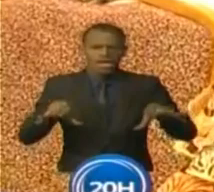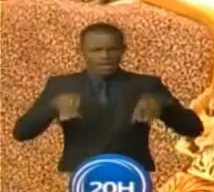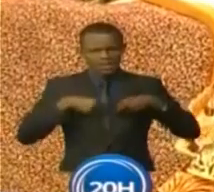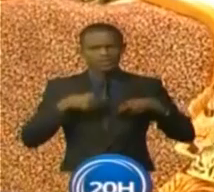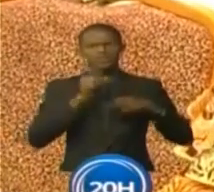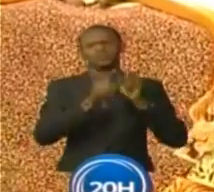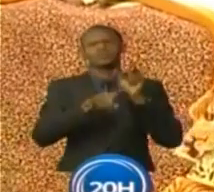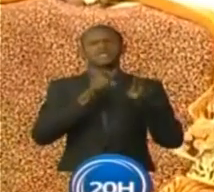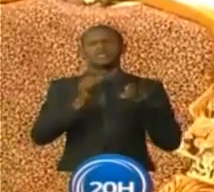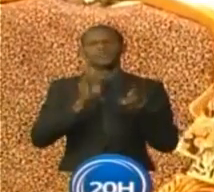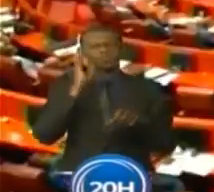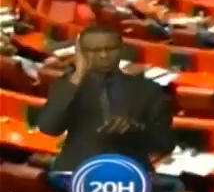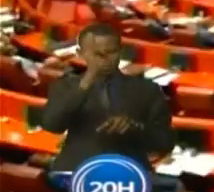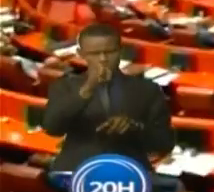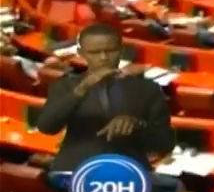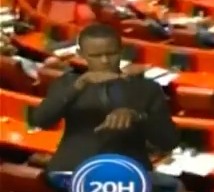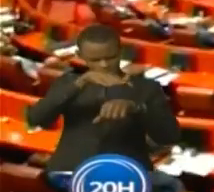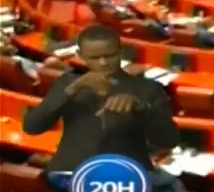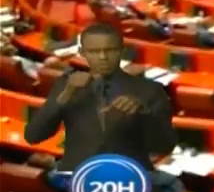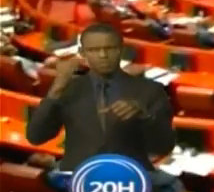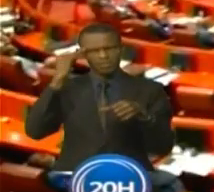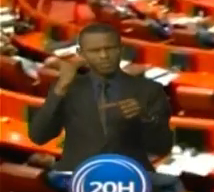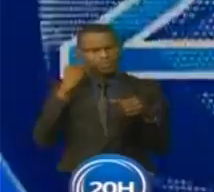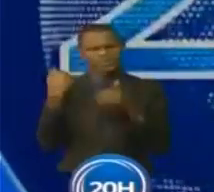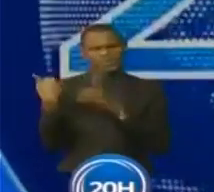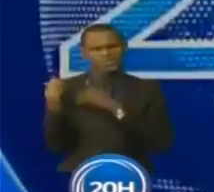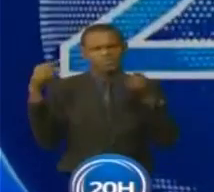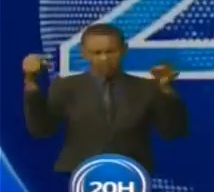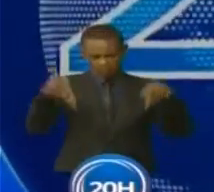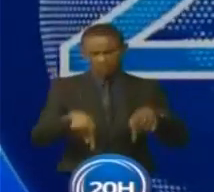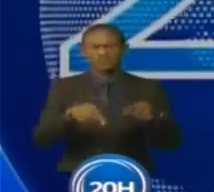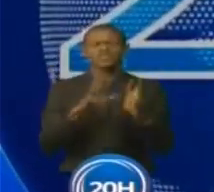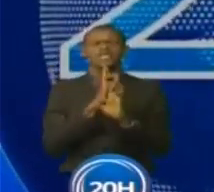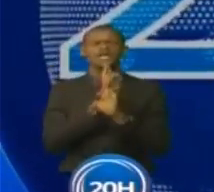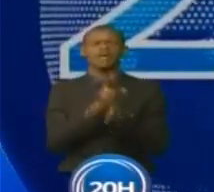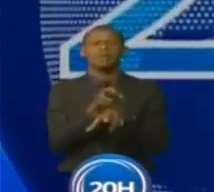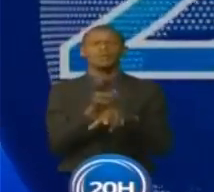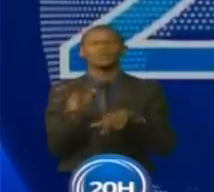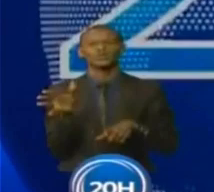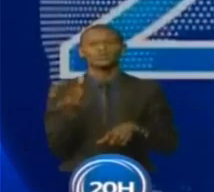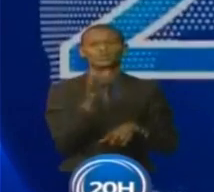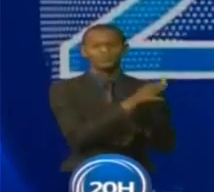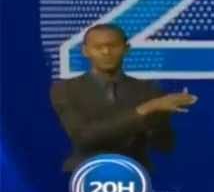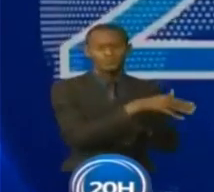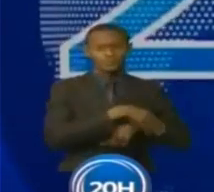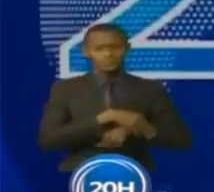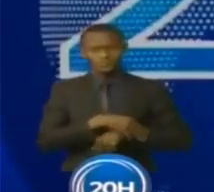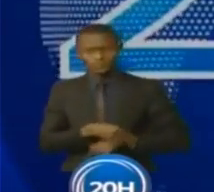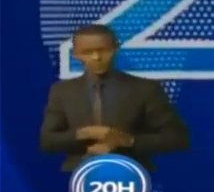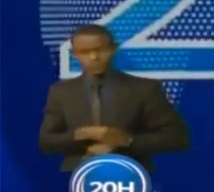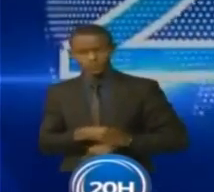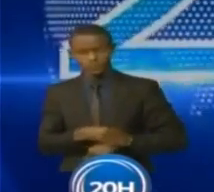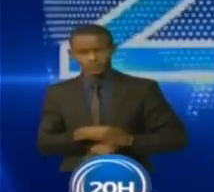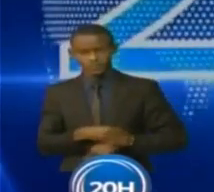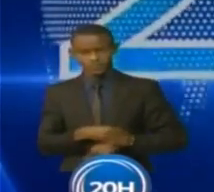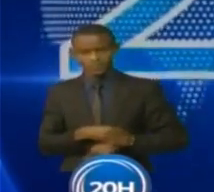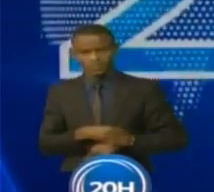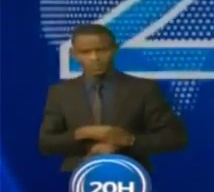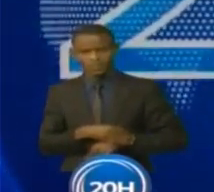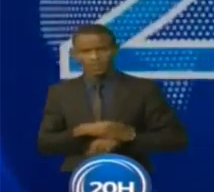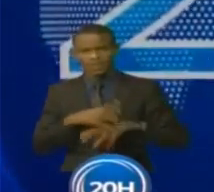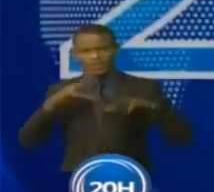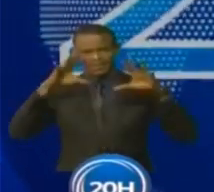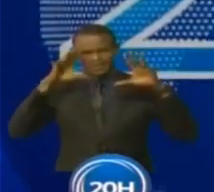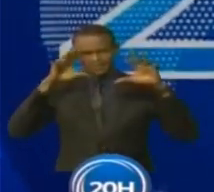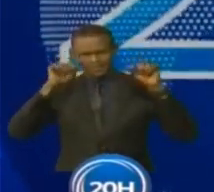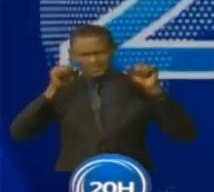concernés pour répondre aux questions des élus des élus. Représentant le président de la République, le Premier ministre a procédé au